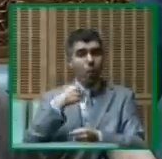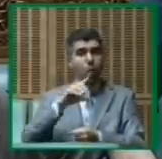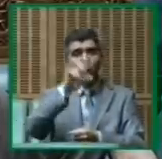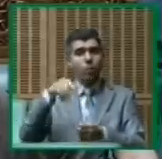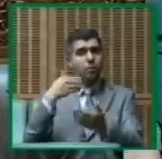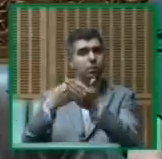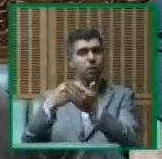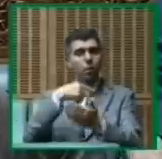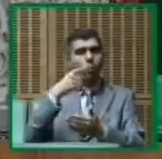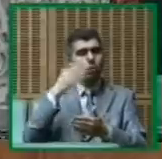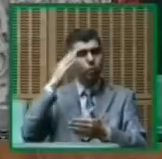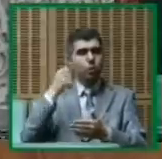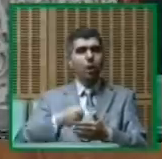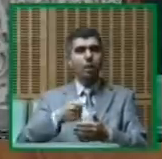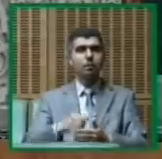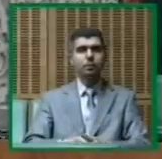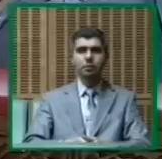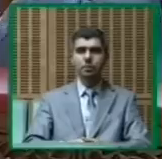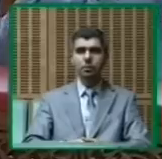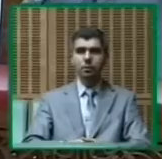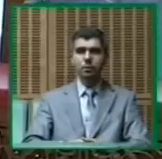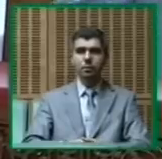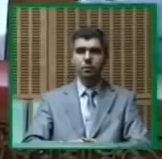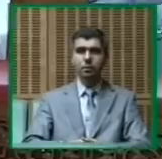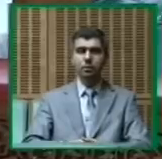لكم. شكرا السيد الرئيس. شكرا للسيد المستشار،